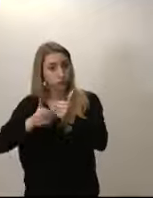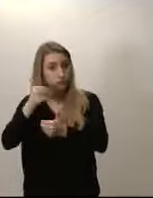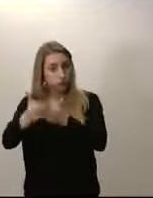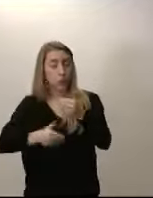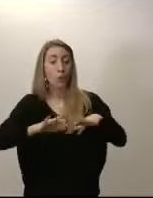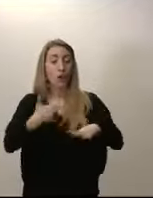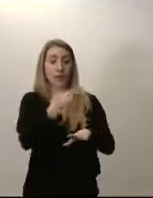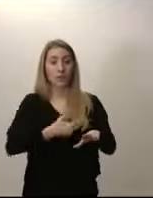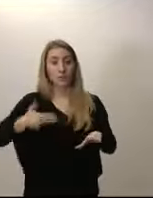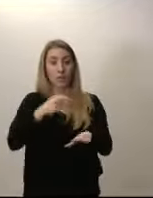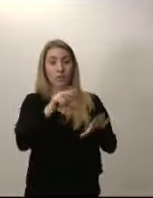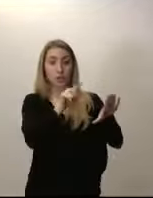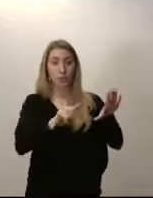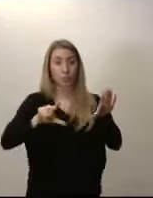de